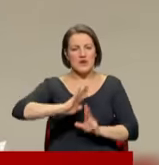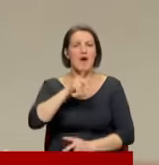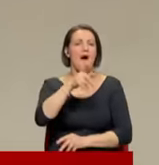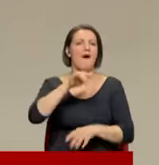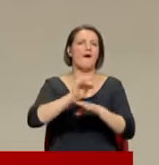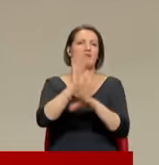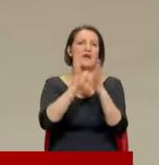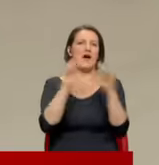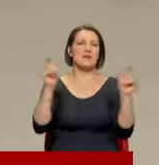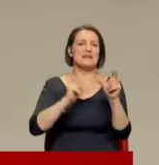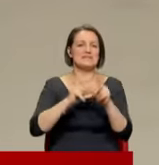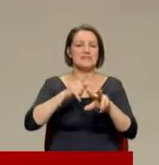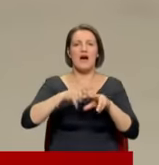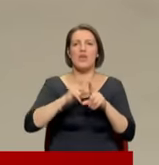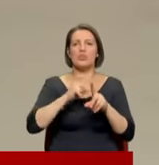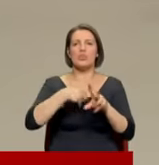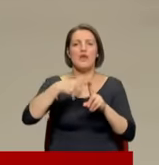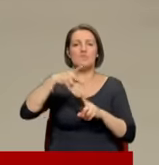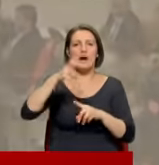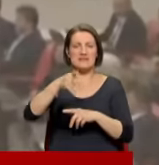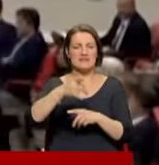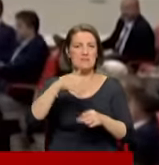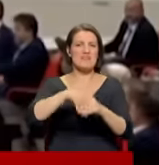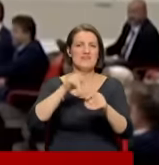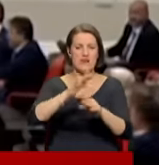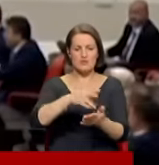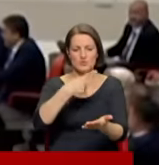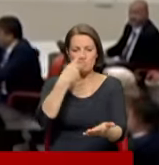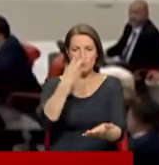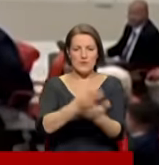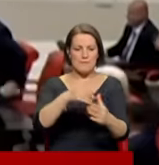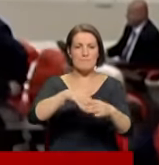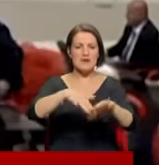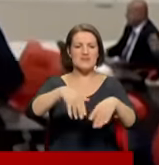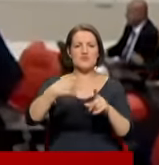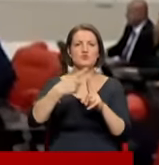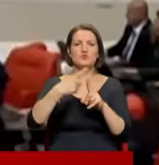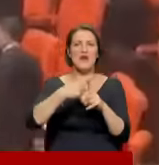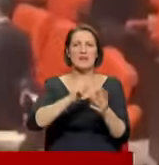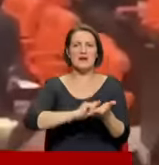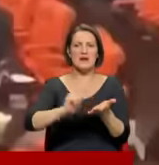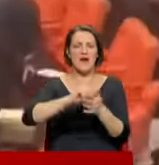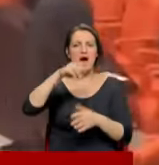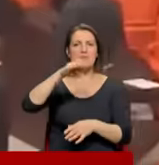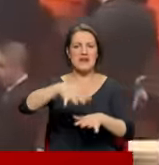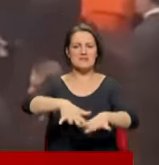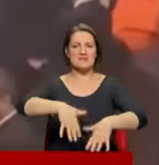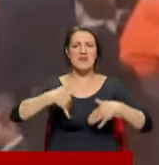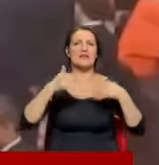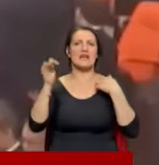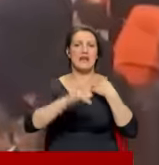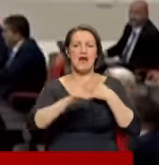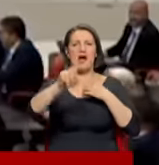hayatını kaybeden Saadet Partisi milletvekili Hasan Bitmez yere düşerken meclis tutanaklarına yansıyan AK Parti sıralarından